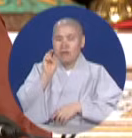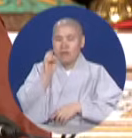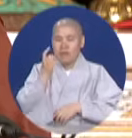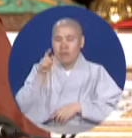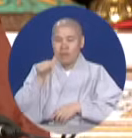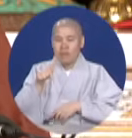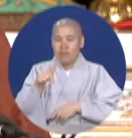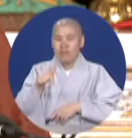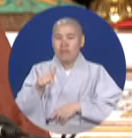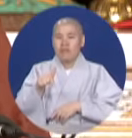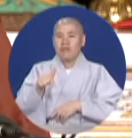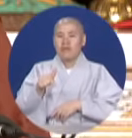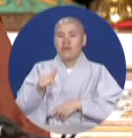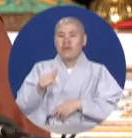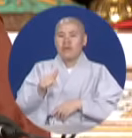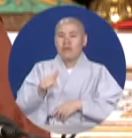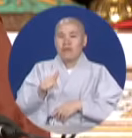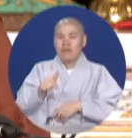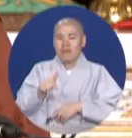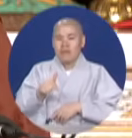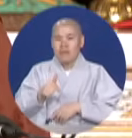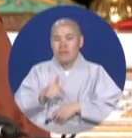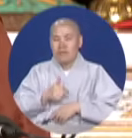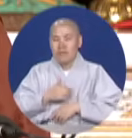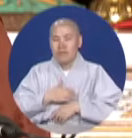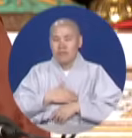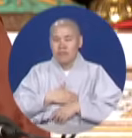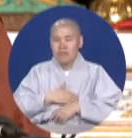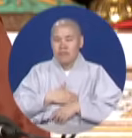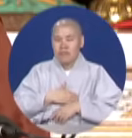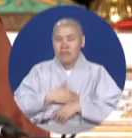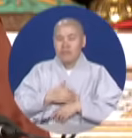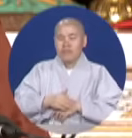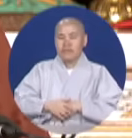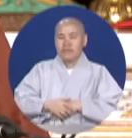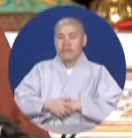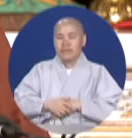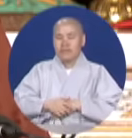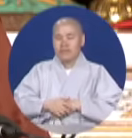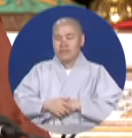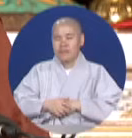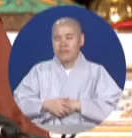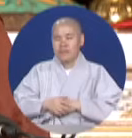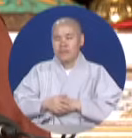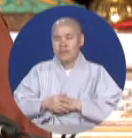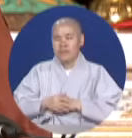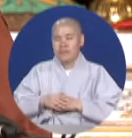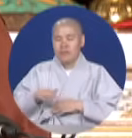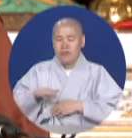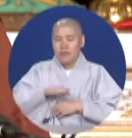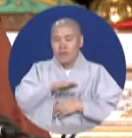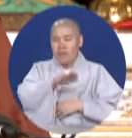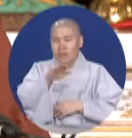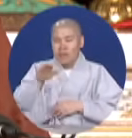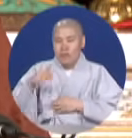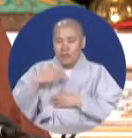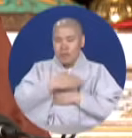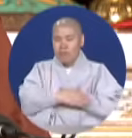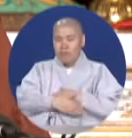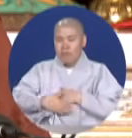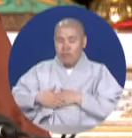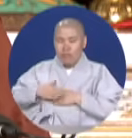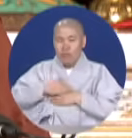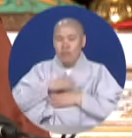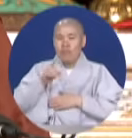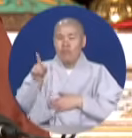않습니까? 그건 이제 비유로 그렇게 말씀했고 실제 법으로 오면 우리 몸 하나하나가 이게